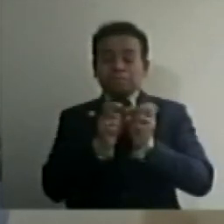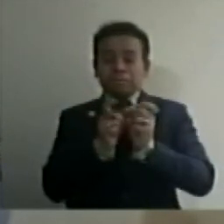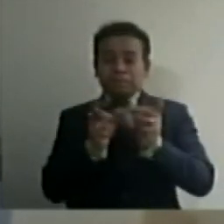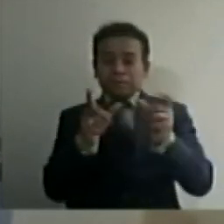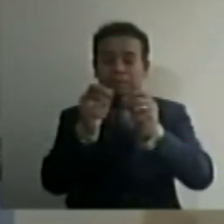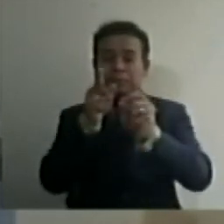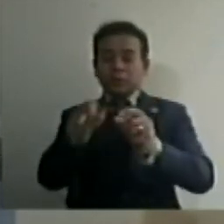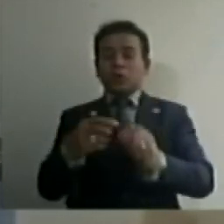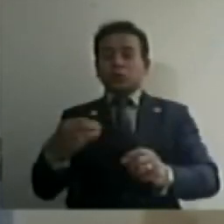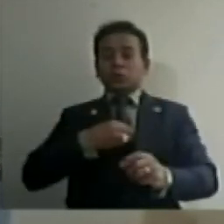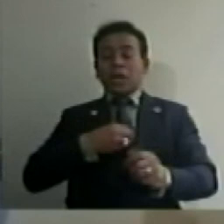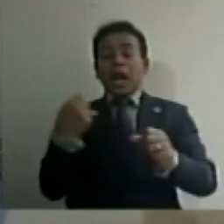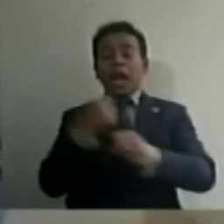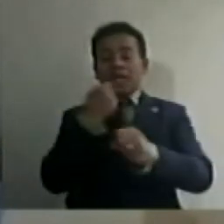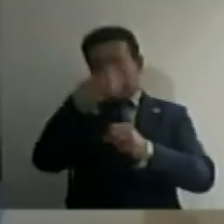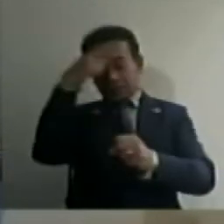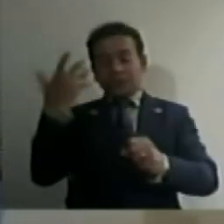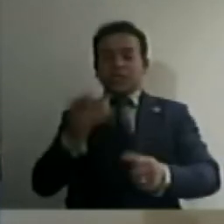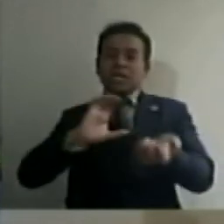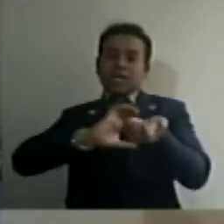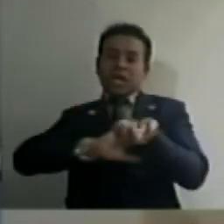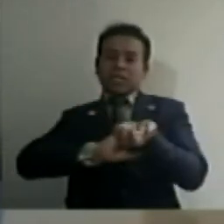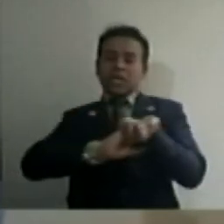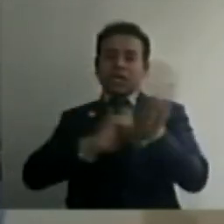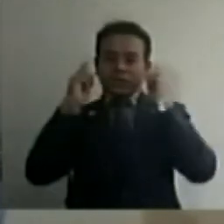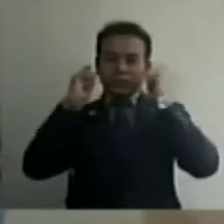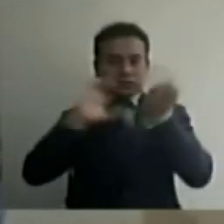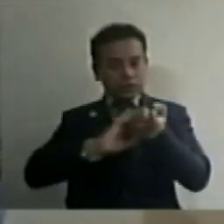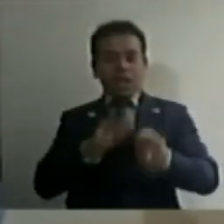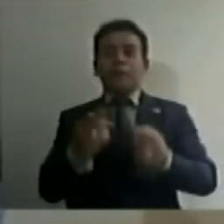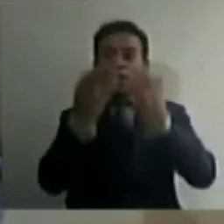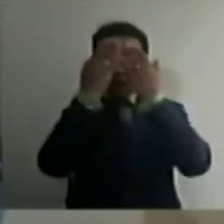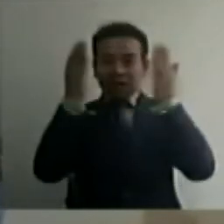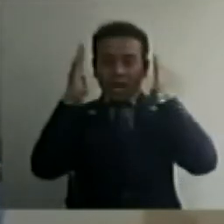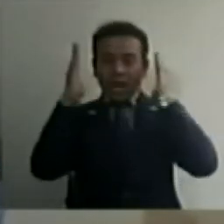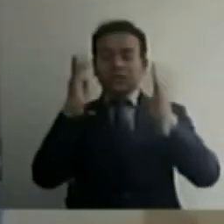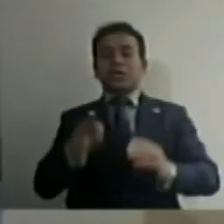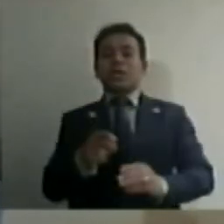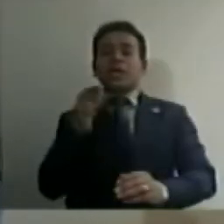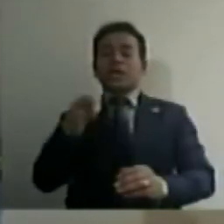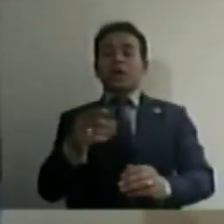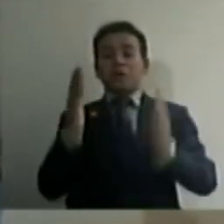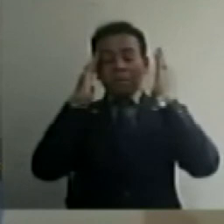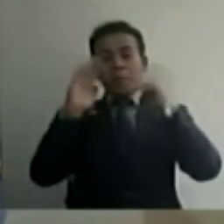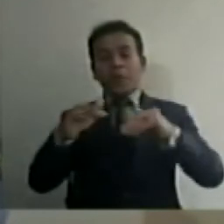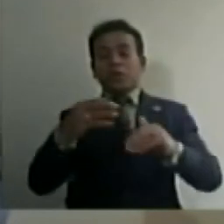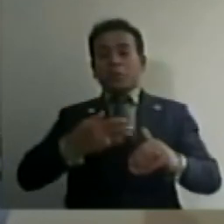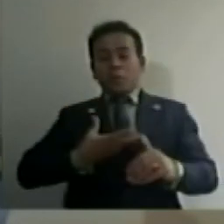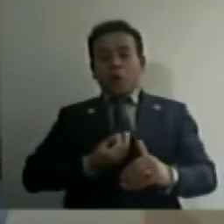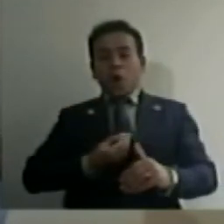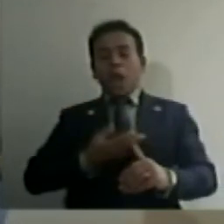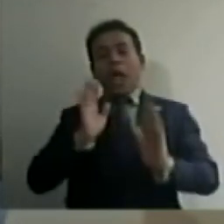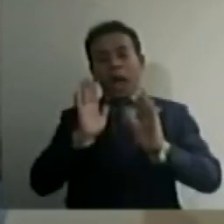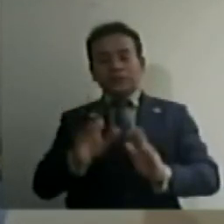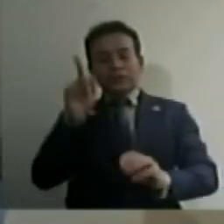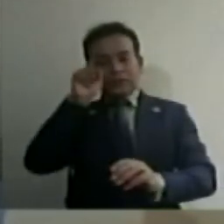নিয়ে কাজ করে যাচ্ছেন এবং মানুষকে সেবা দিয়ে যাচ্ছেন। আমাদের মন্ত্রণালয় কাজ করছে, ডিজি অফিস